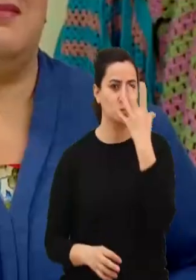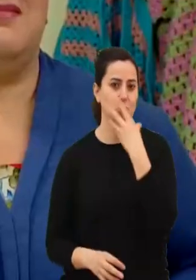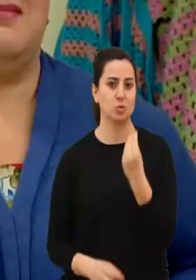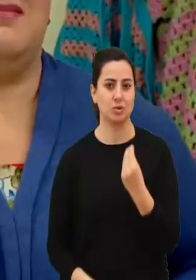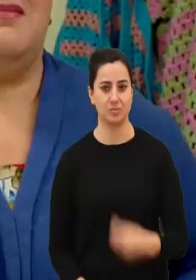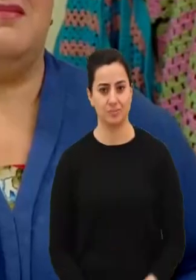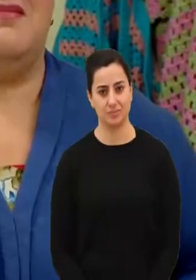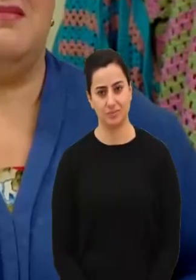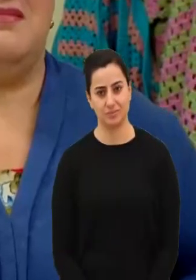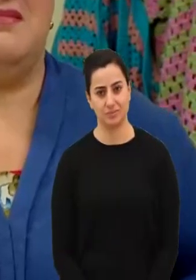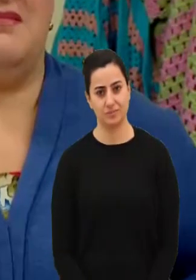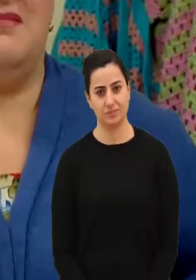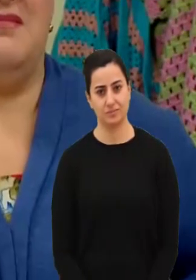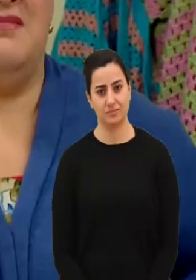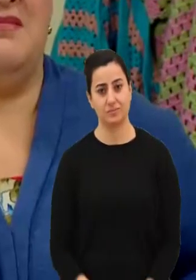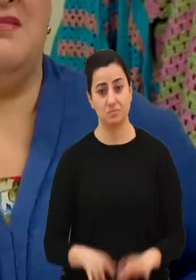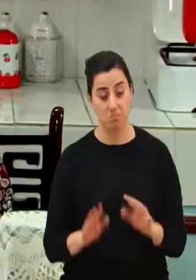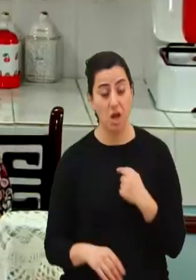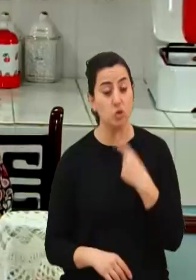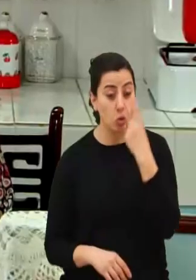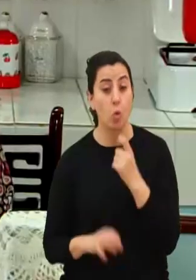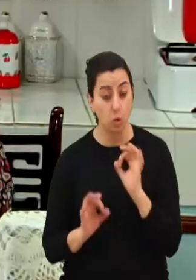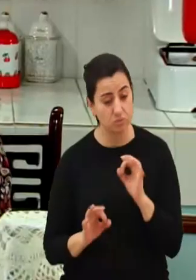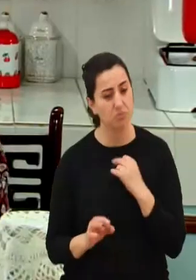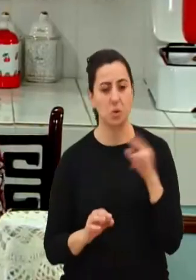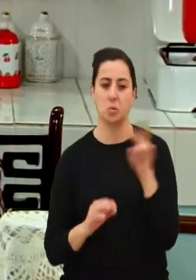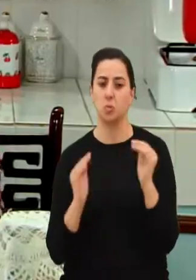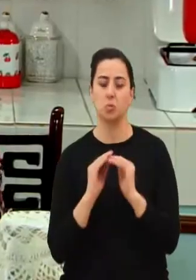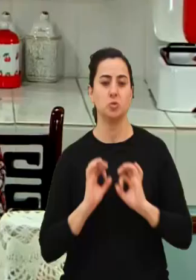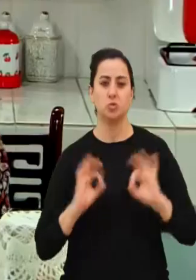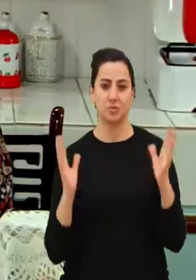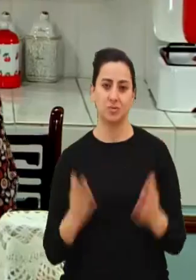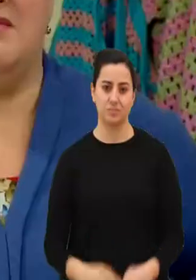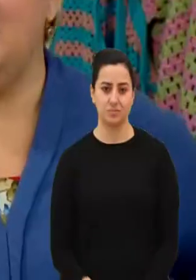musun? Bana sorsan olurdu İsla damat.